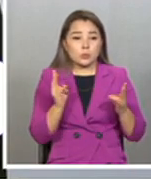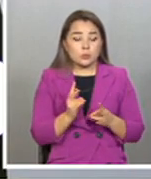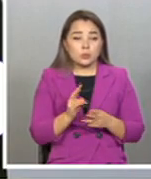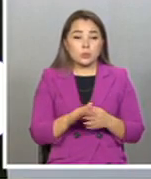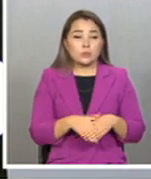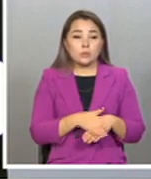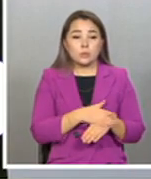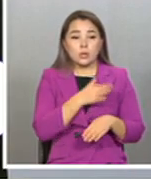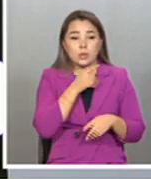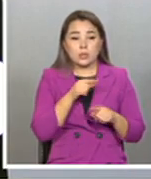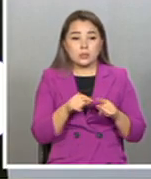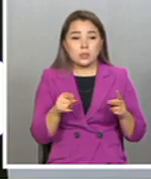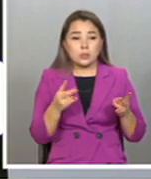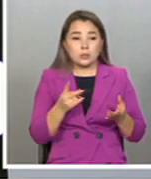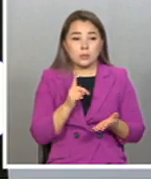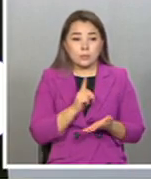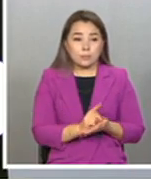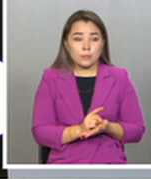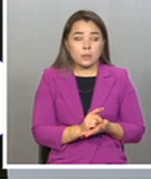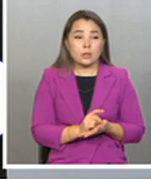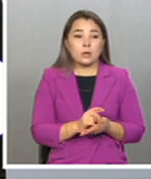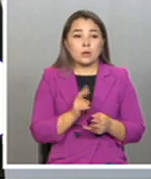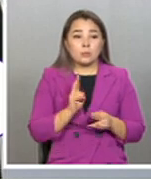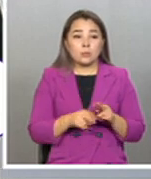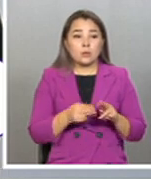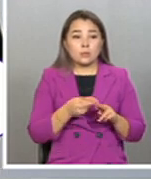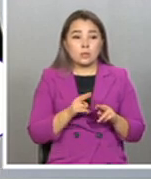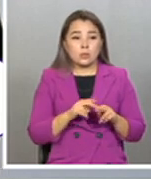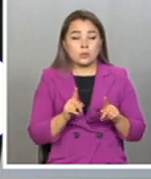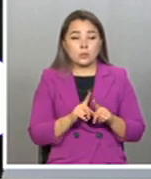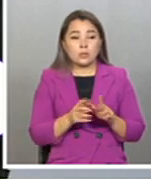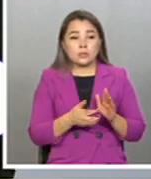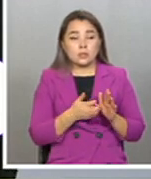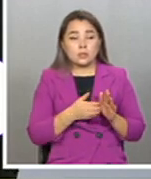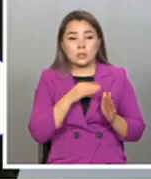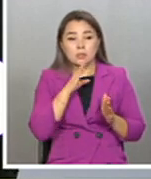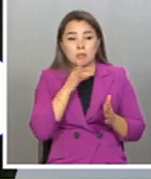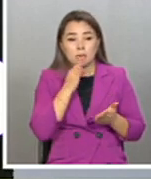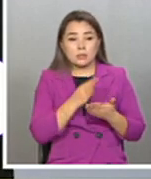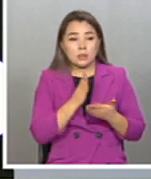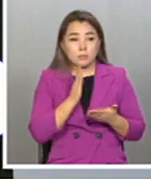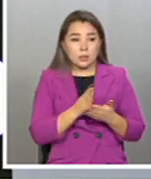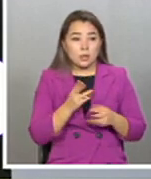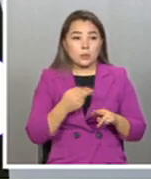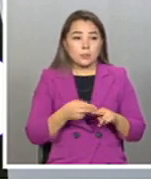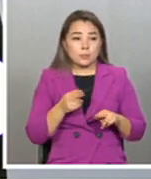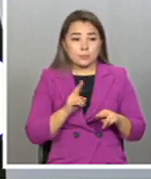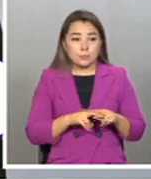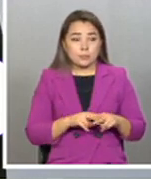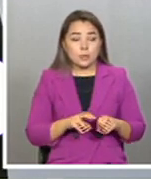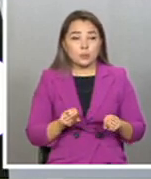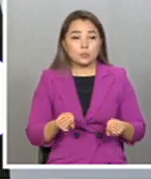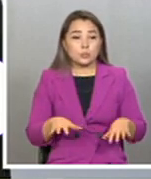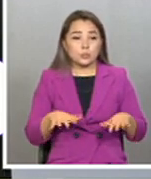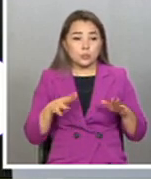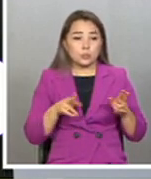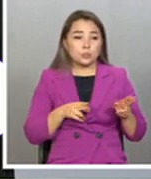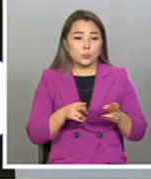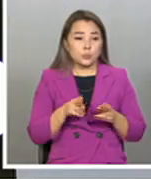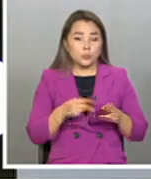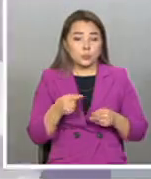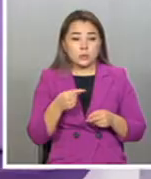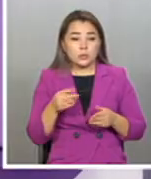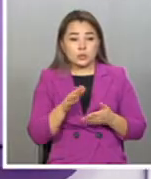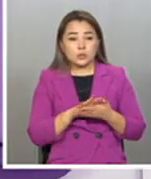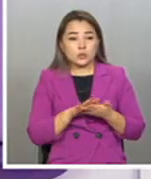Яғни, болғанда бұл да кемшілігі болып табылады. Сонымен бірге бұл турбиналарында кері жүріс жоқ.